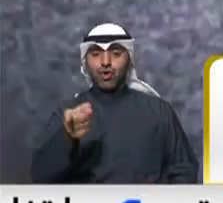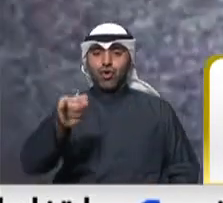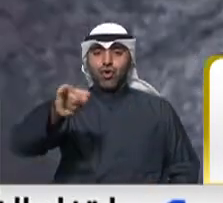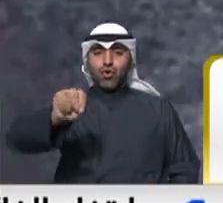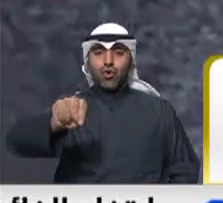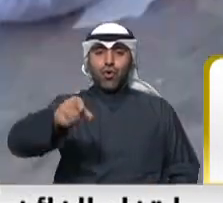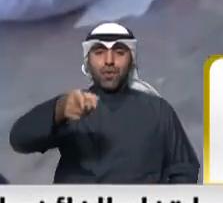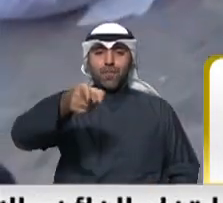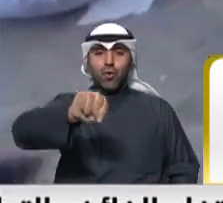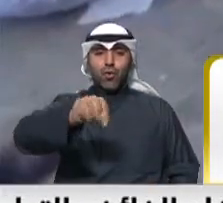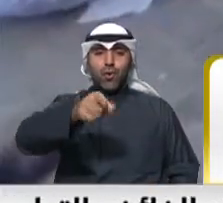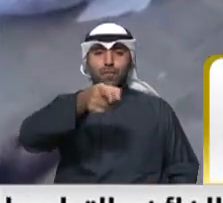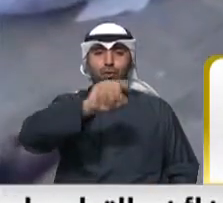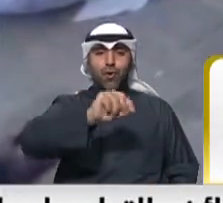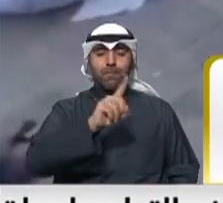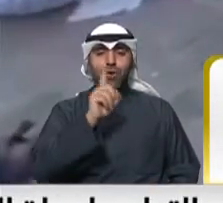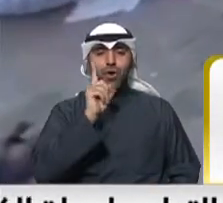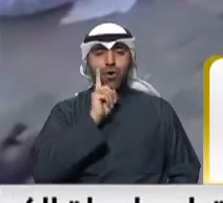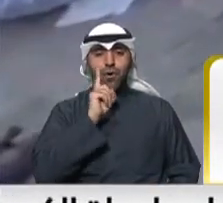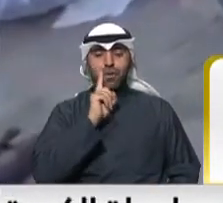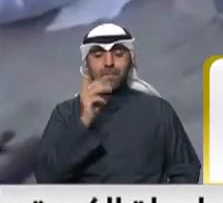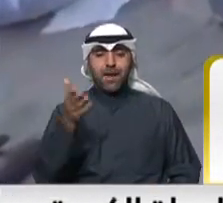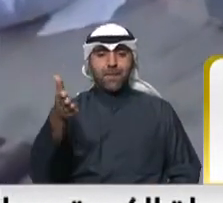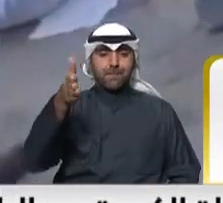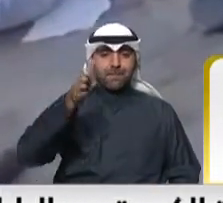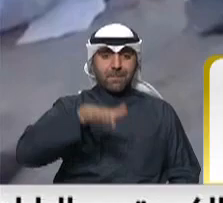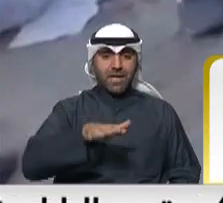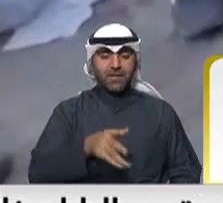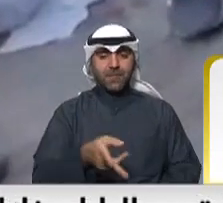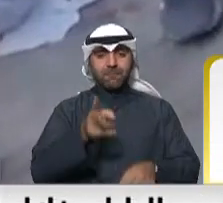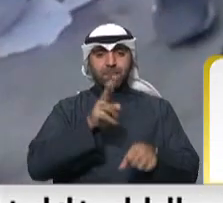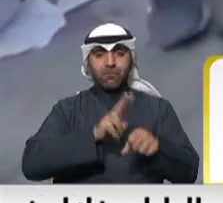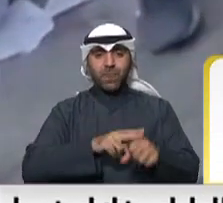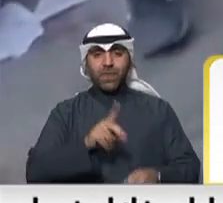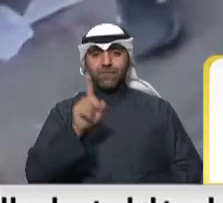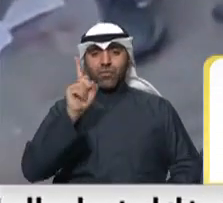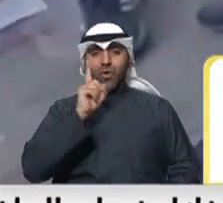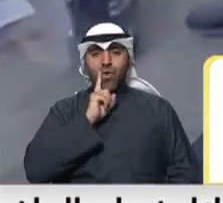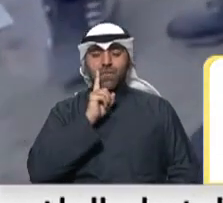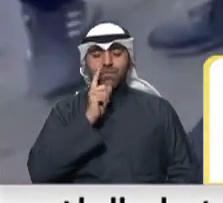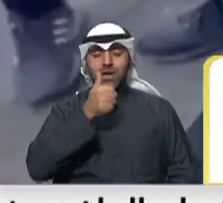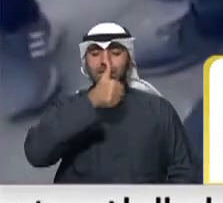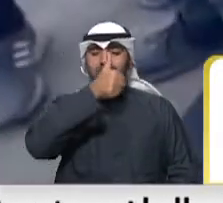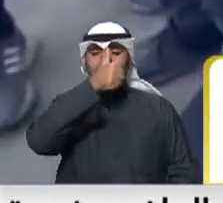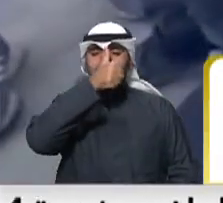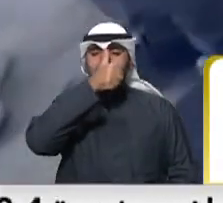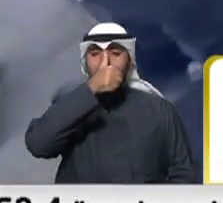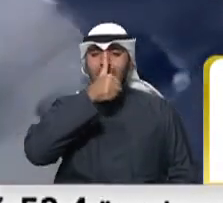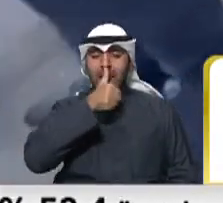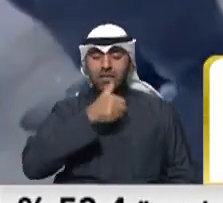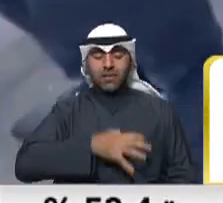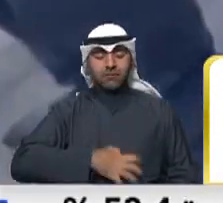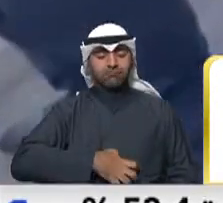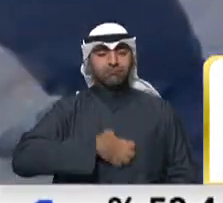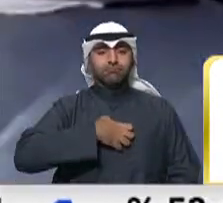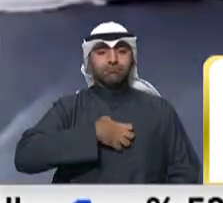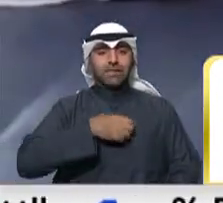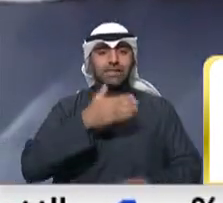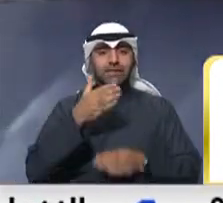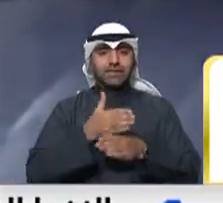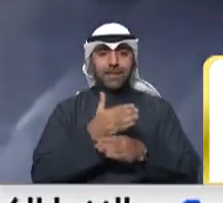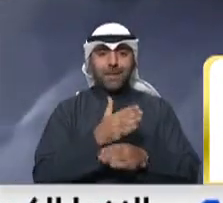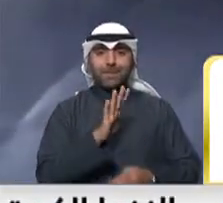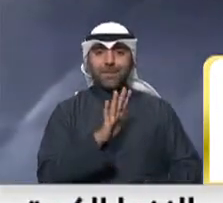من امهاتهن كما حرمت الالاف من الامهات من اطفالهن وبحسب توثيق المؤسستين فقد تعمدت سلطات